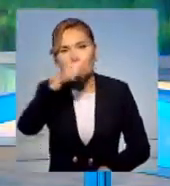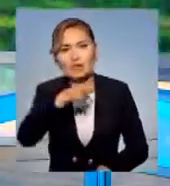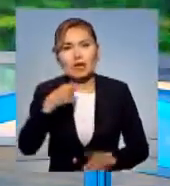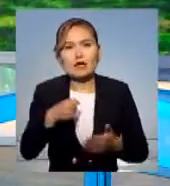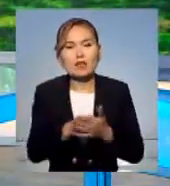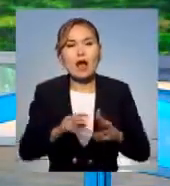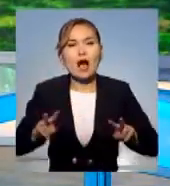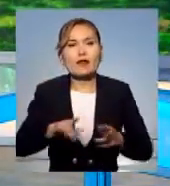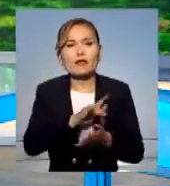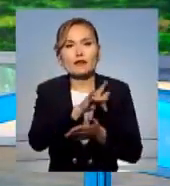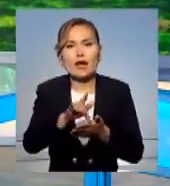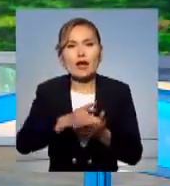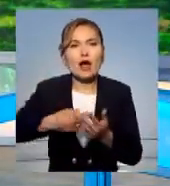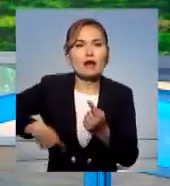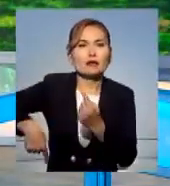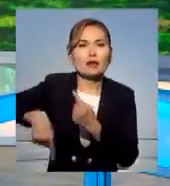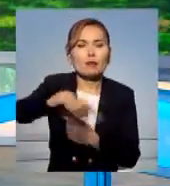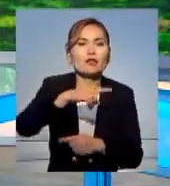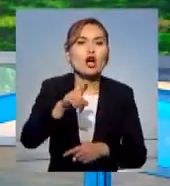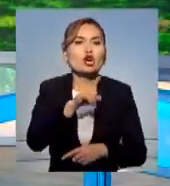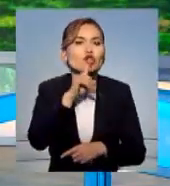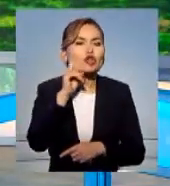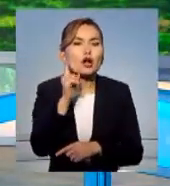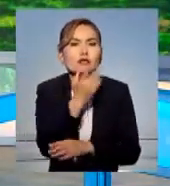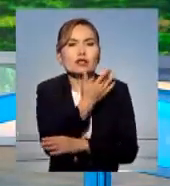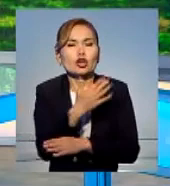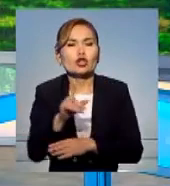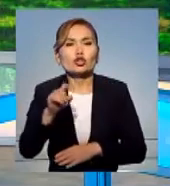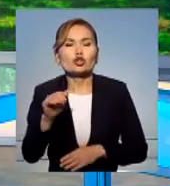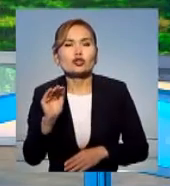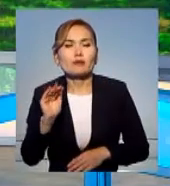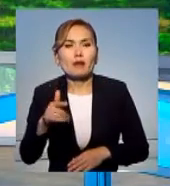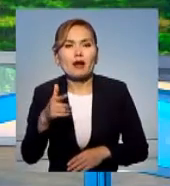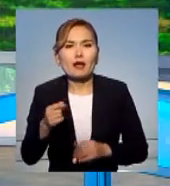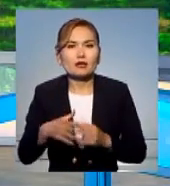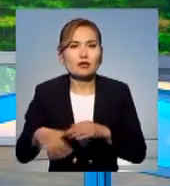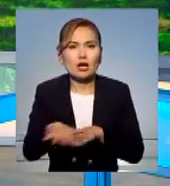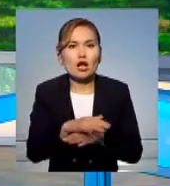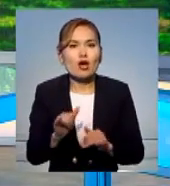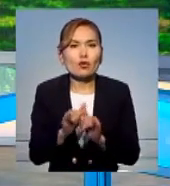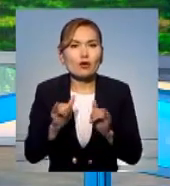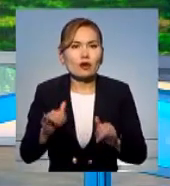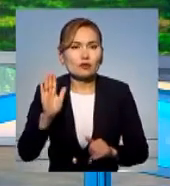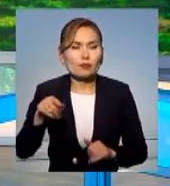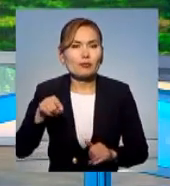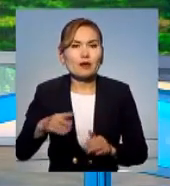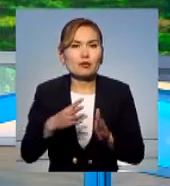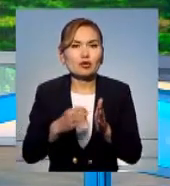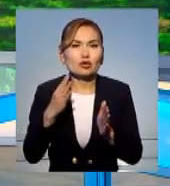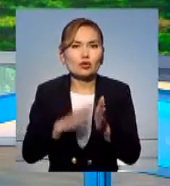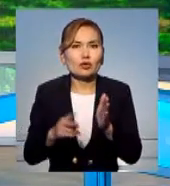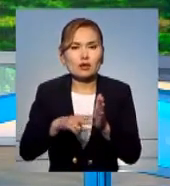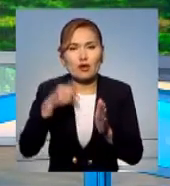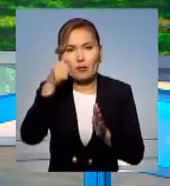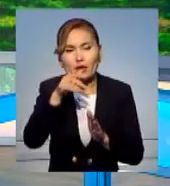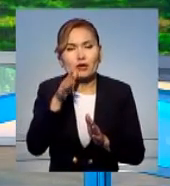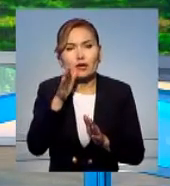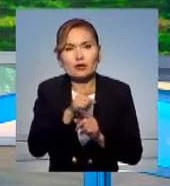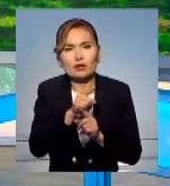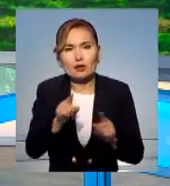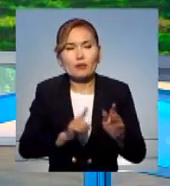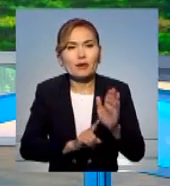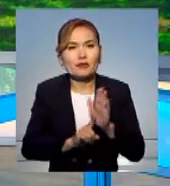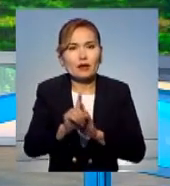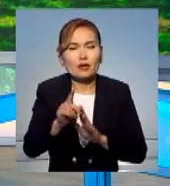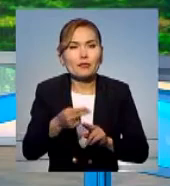2021 жылға дейін Астананың айналасындағы жасыл желекті 100 000 гектарға жеткізу жоспарланып отыр. 1997 жылдан бастап биылға